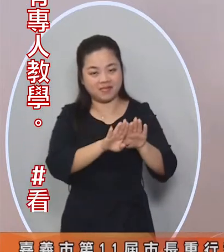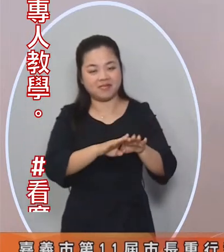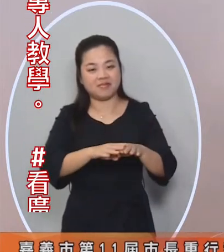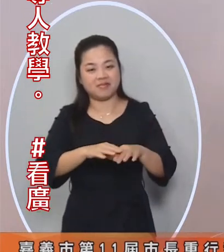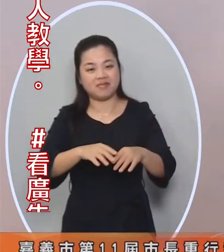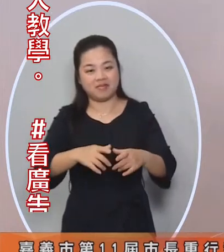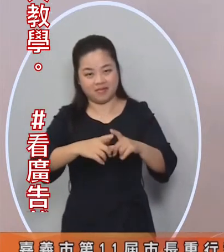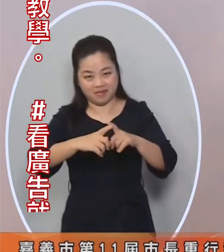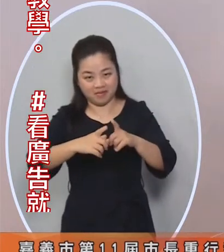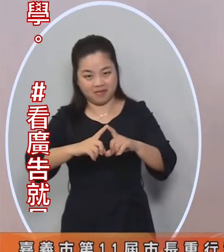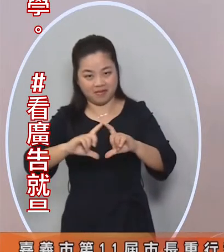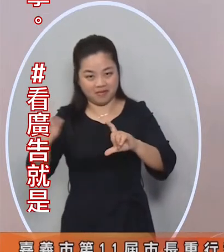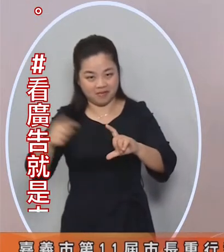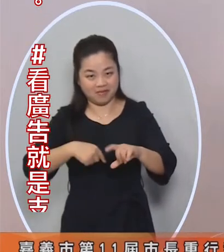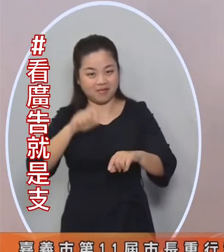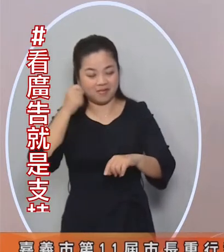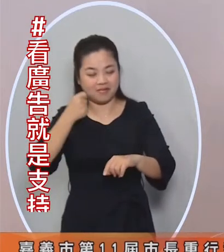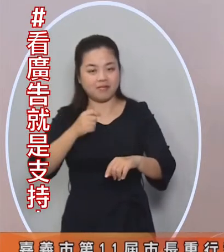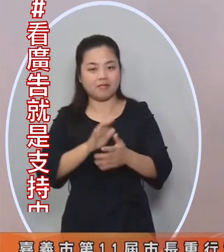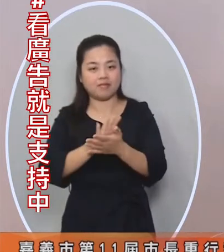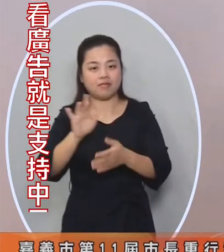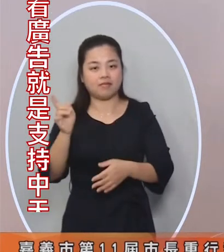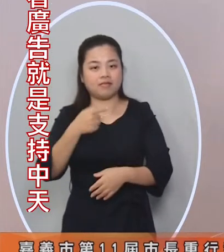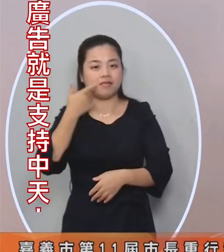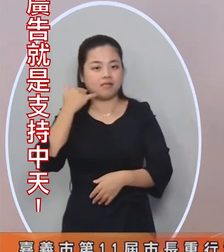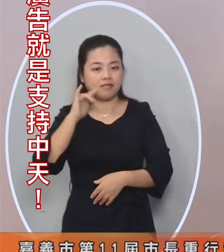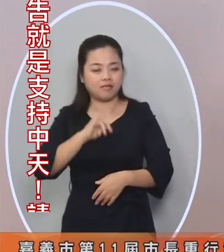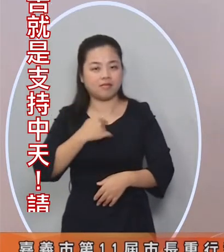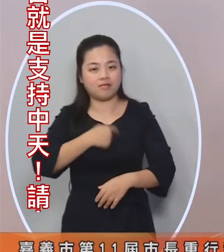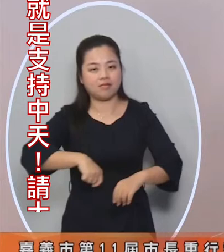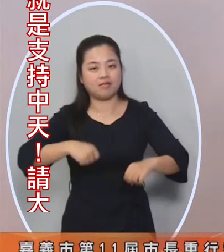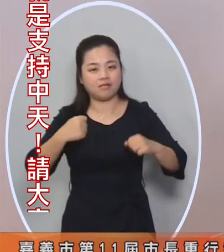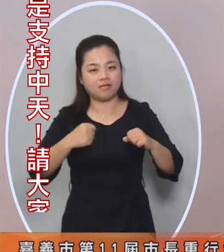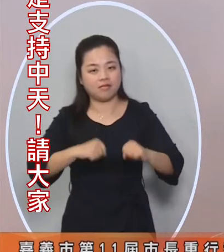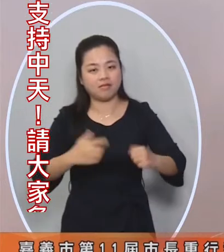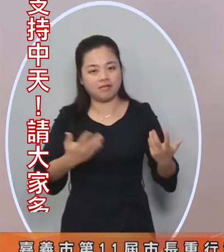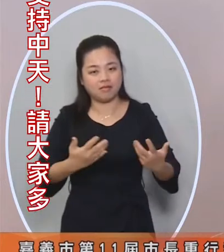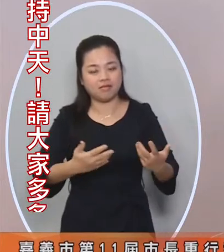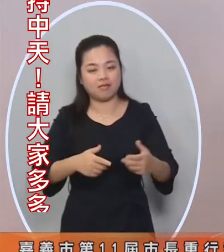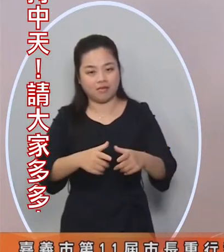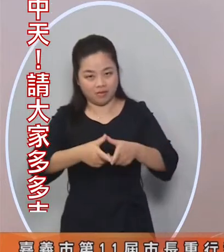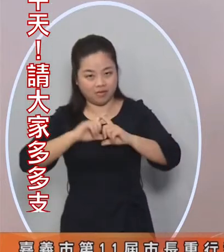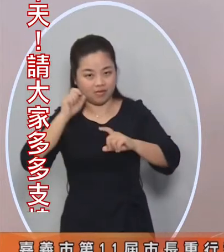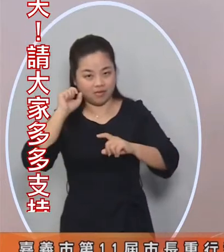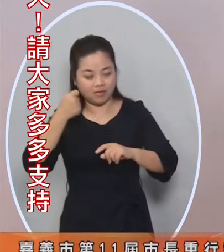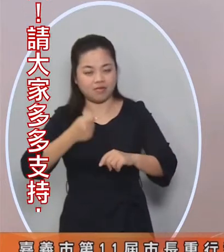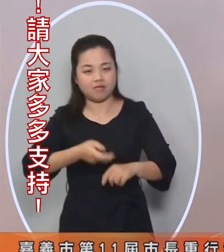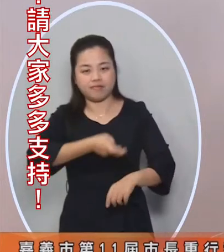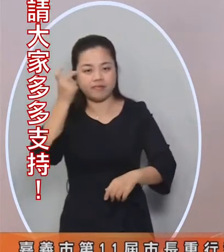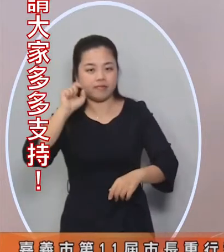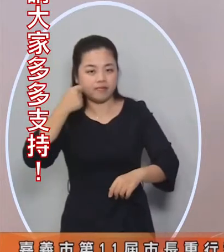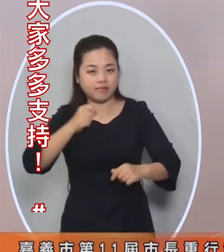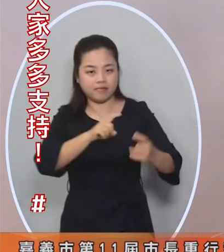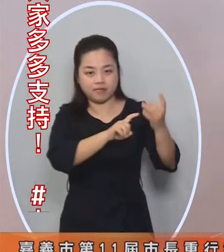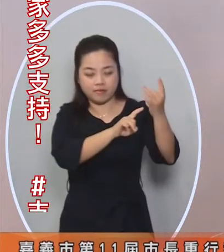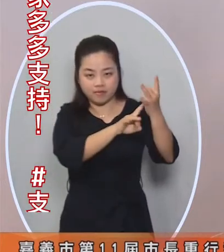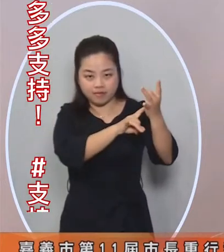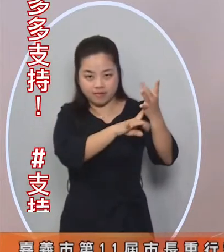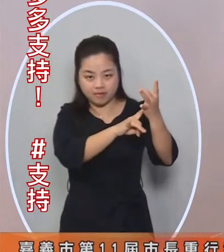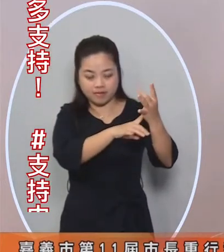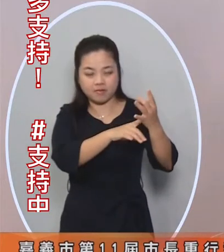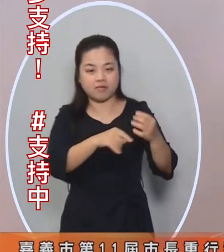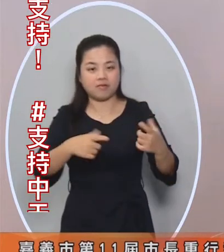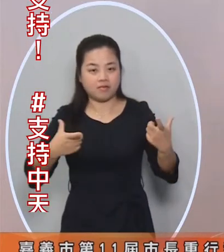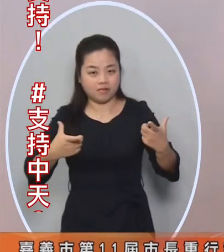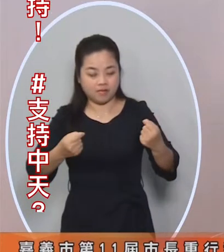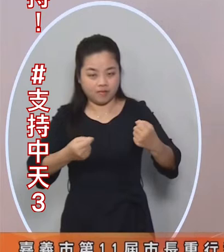探望父母，后来因父母健康因素而返乡定居，发现嘉义与新竹虽然同时升格